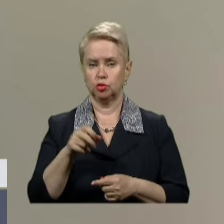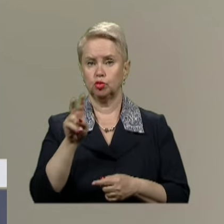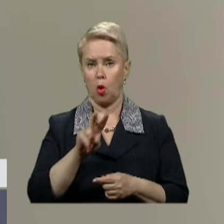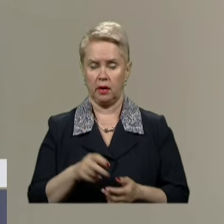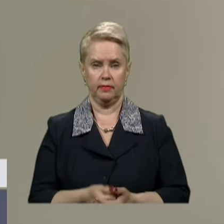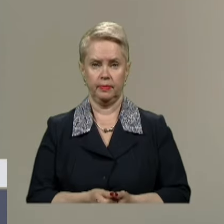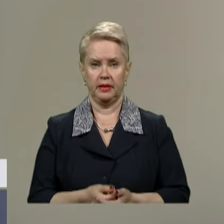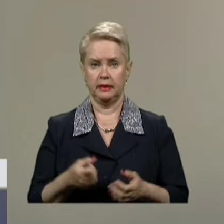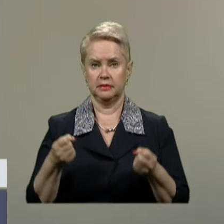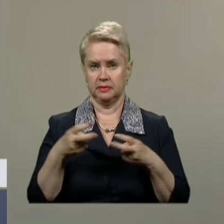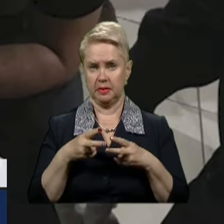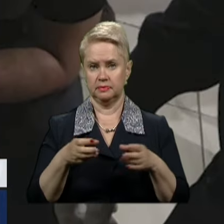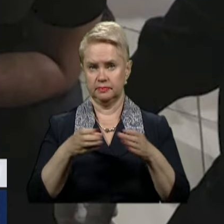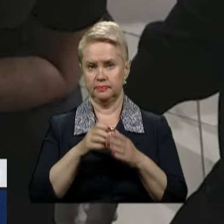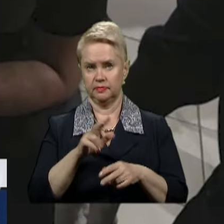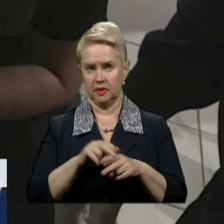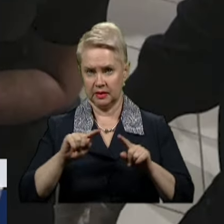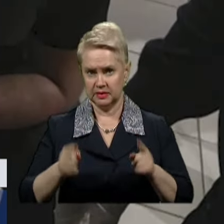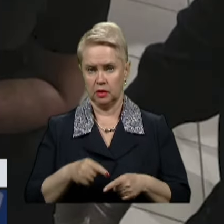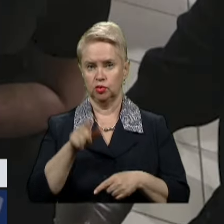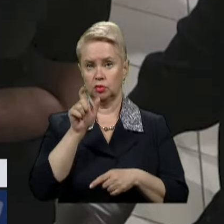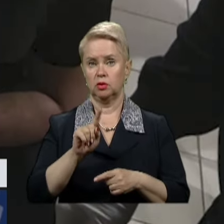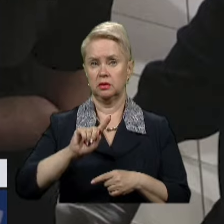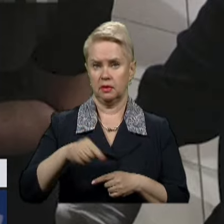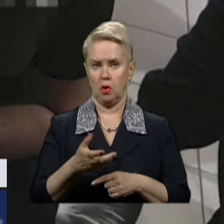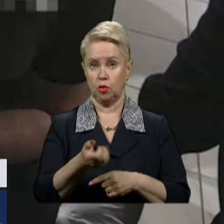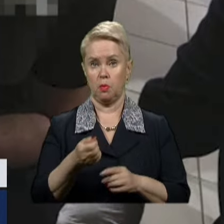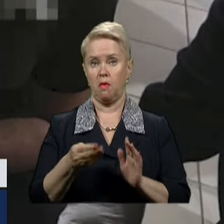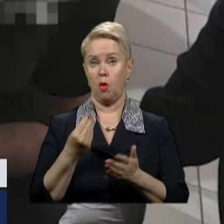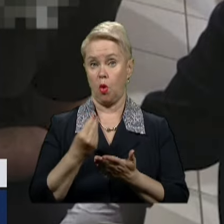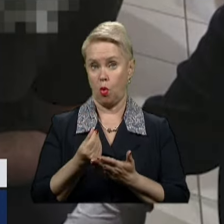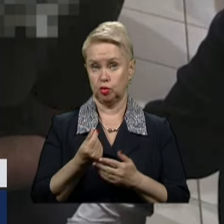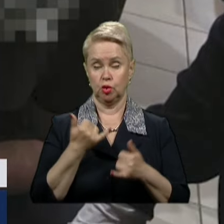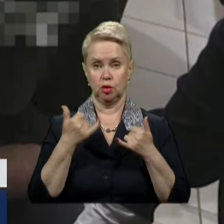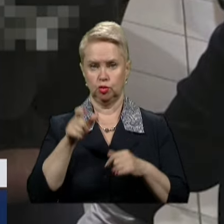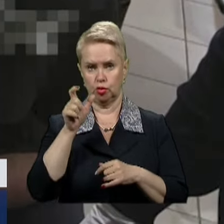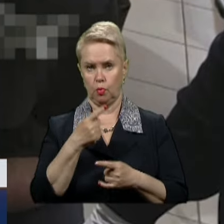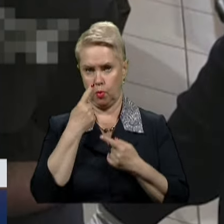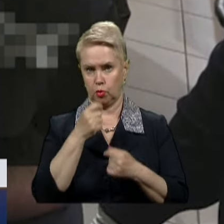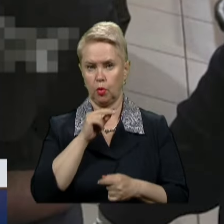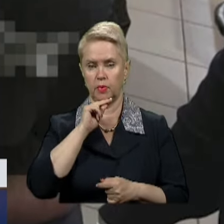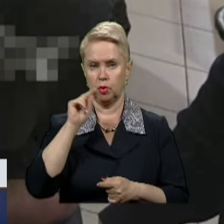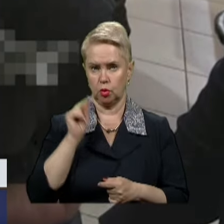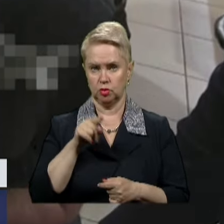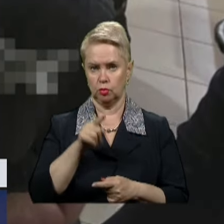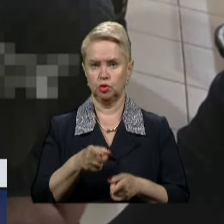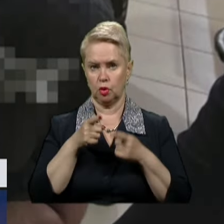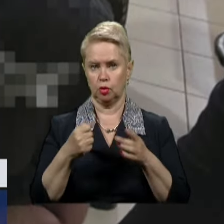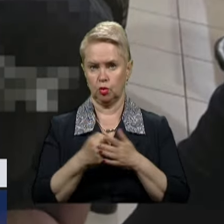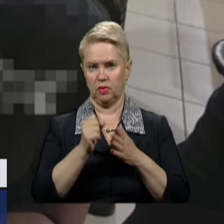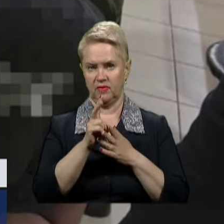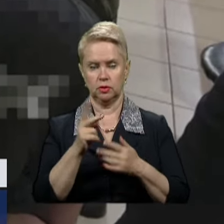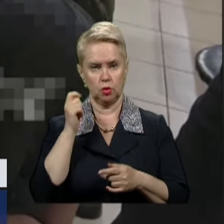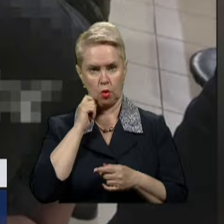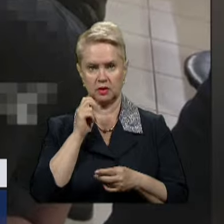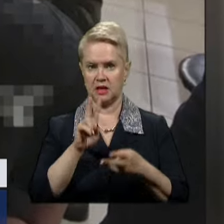доларів. Спецпризначенці затримали вимагача, коли той отримував гроші. Нині чоловіку повідомили про підозру, йому загрожує до